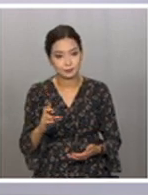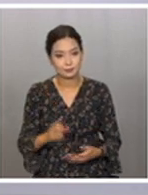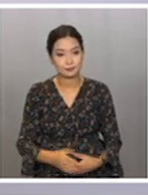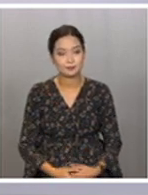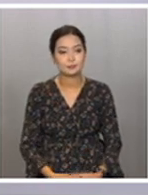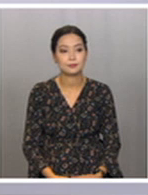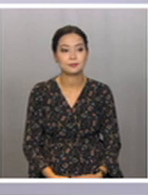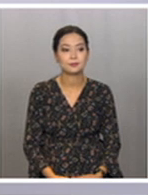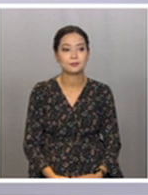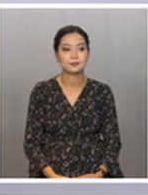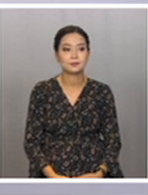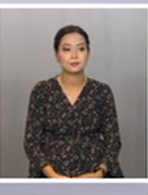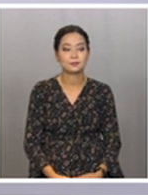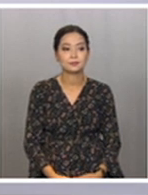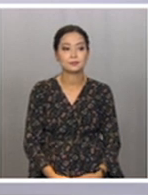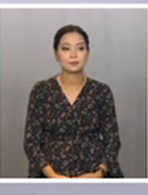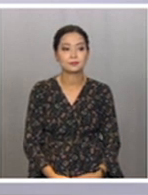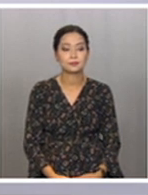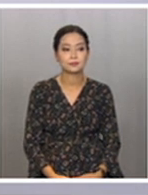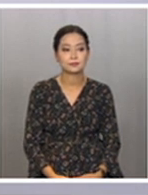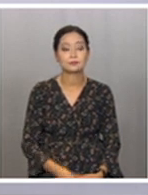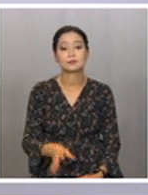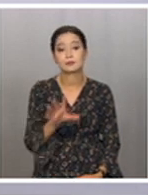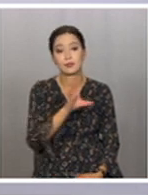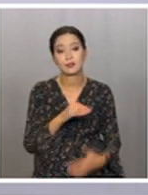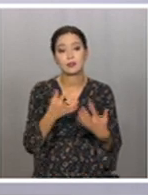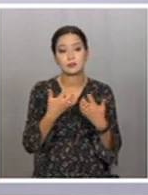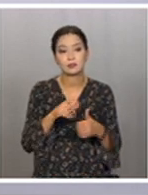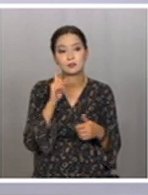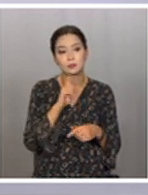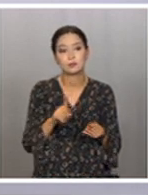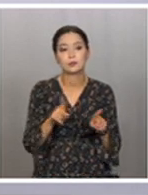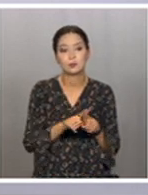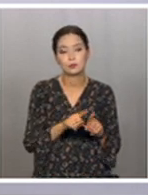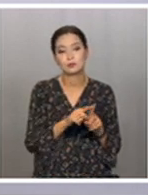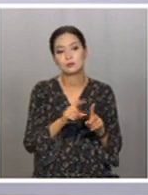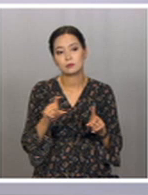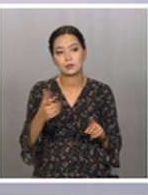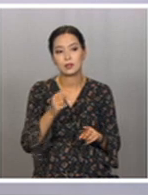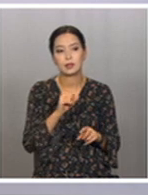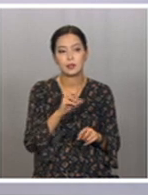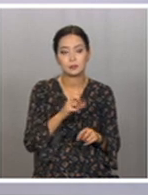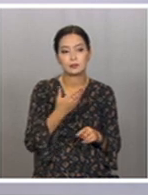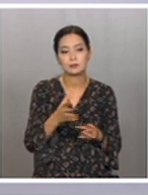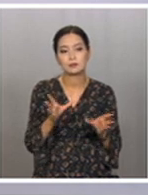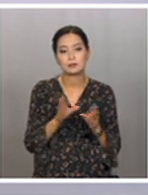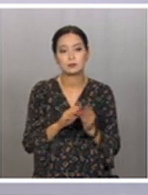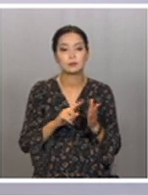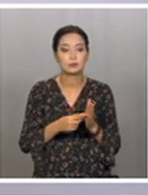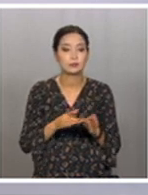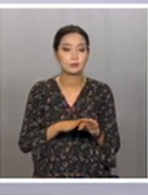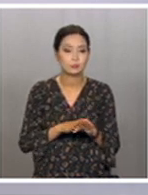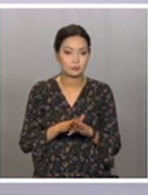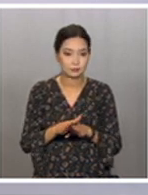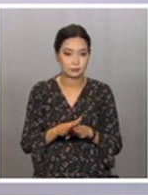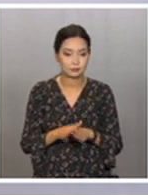табайық. Келесі осы А табылғандарды біле тұра, С векторын А векторы мен Б векторы арқылы келесі түрде өрнектеңіздер.